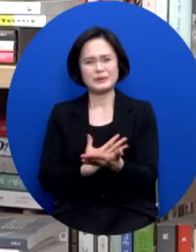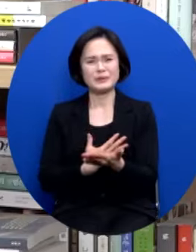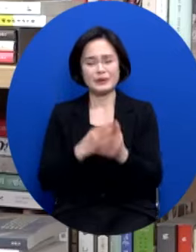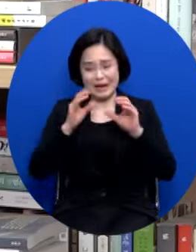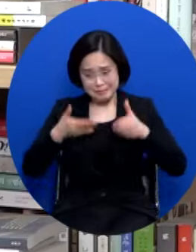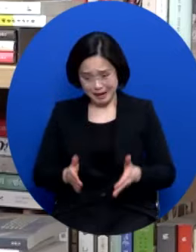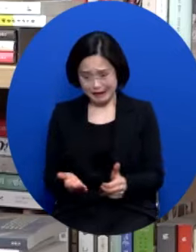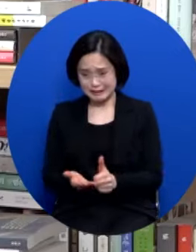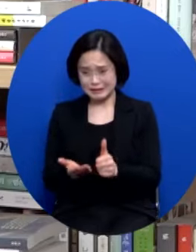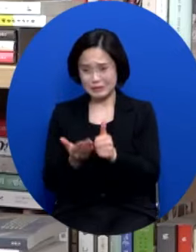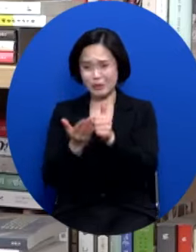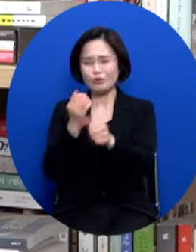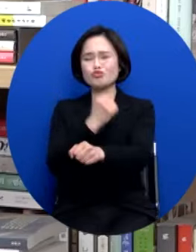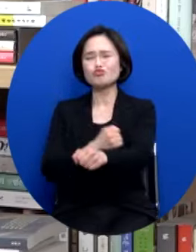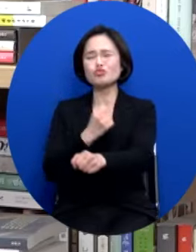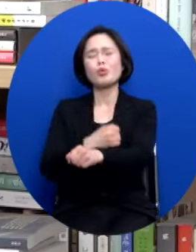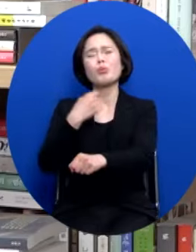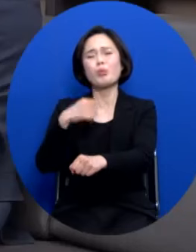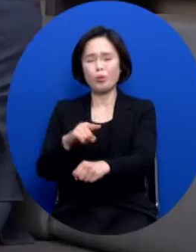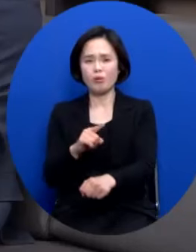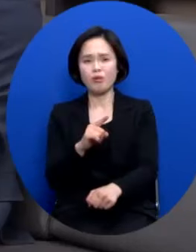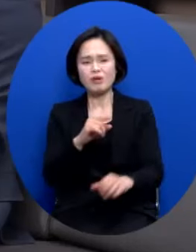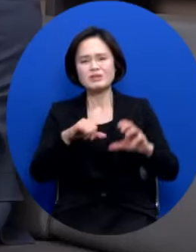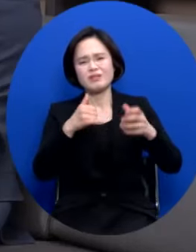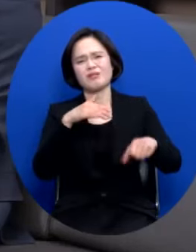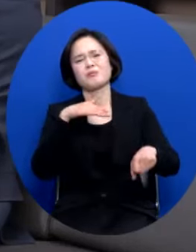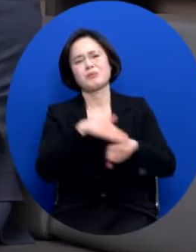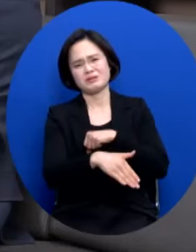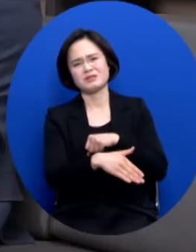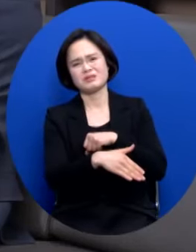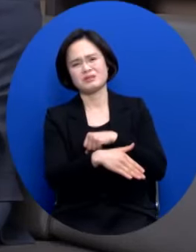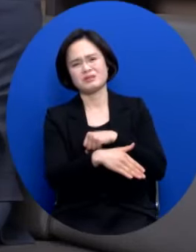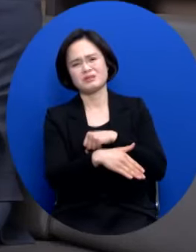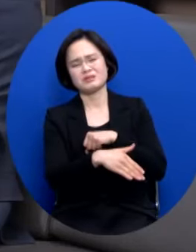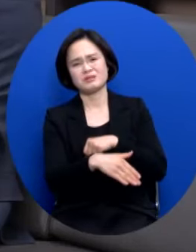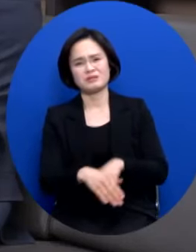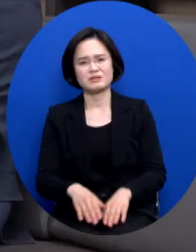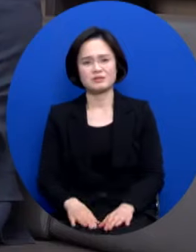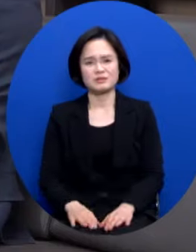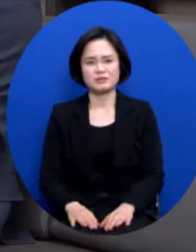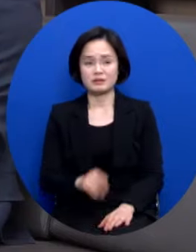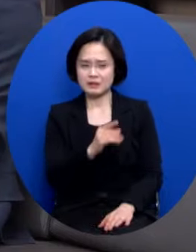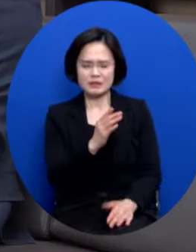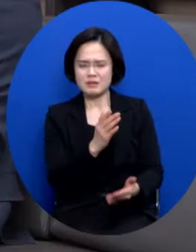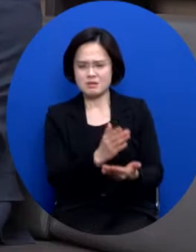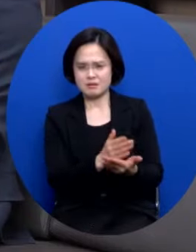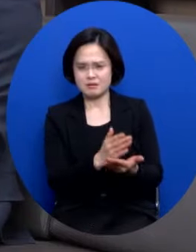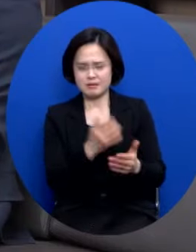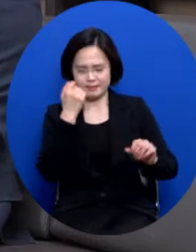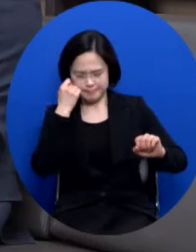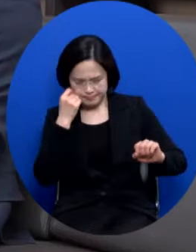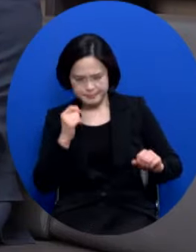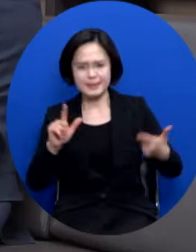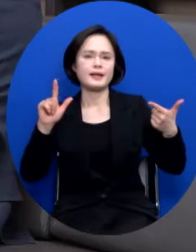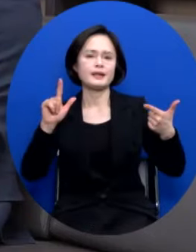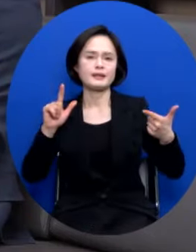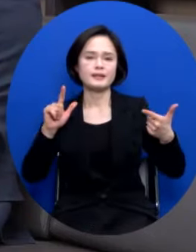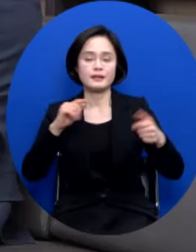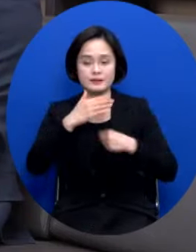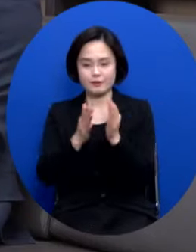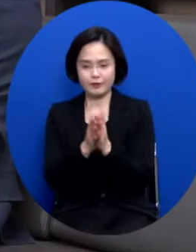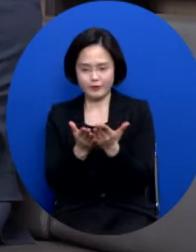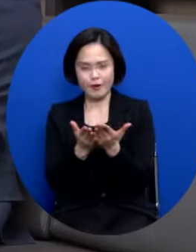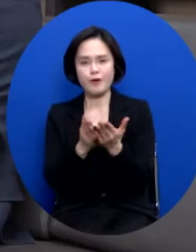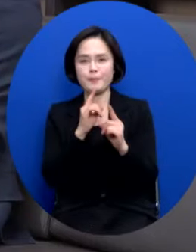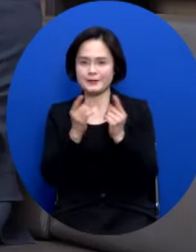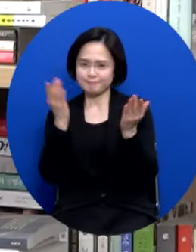모던의 그 세상의 이제 메시지인 것 같은데요. 그러니까 여기에 대항하는 건강한 메시지들을 성경으로 저희들이 가르치고